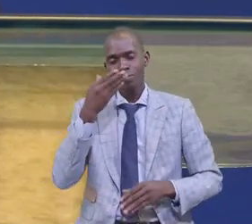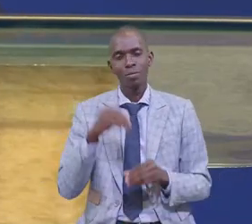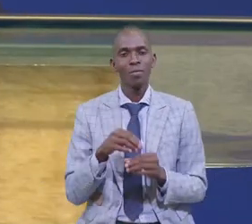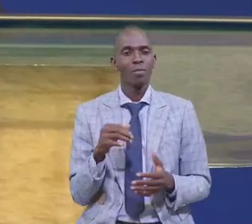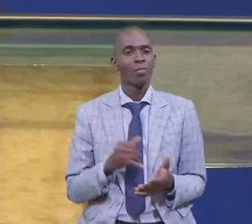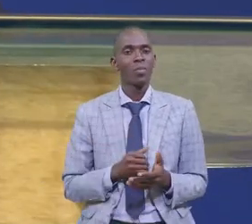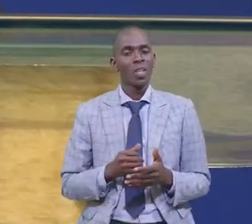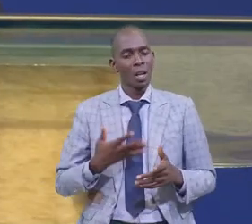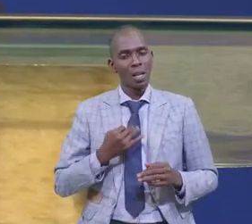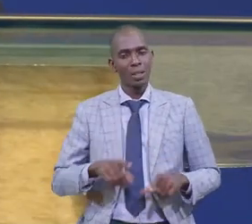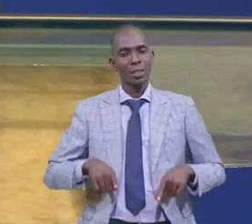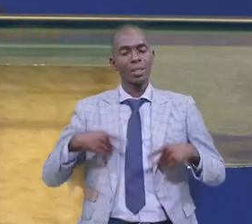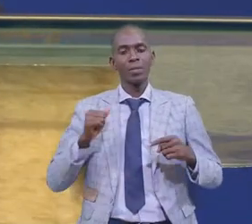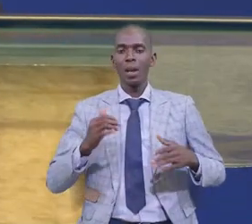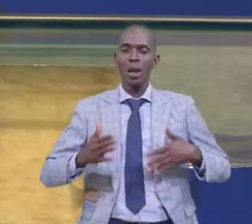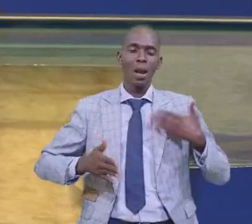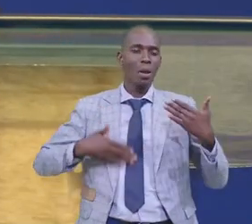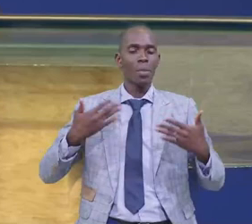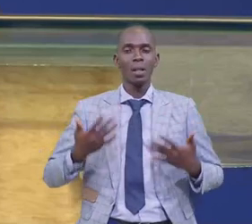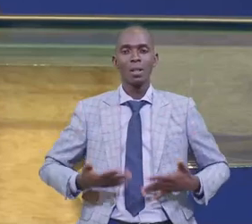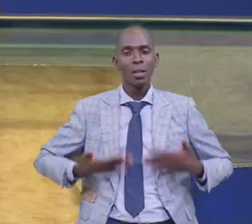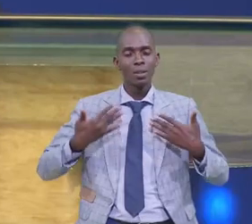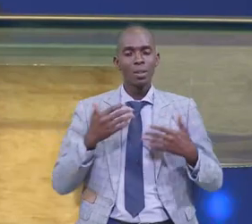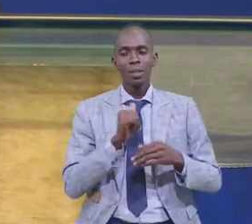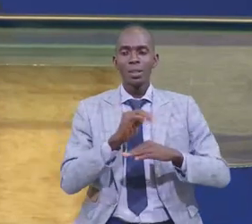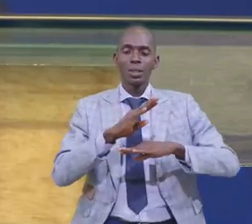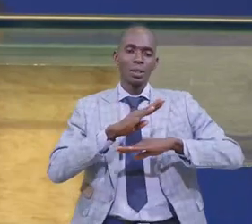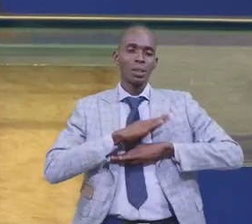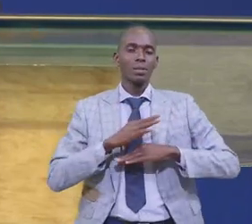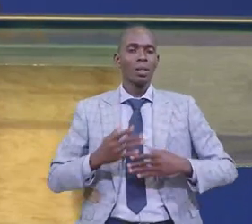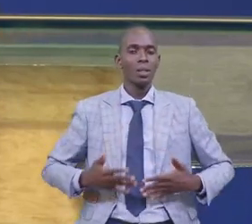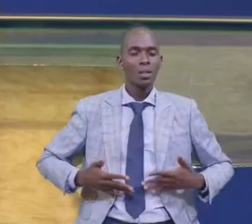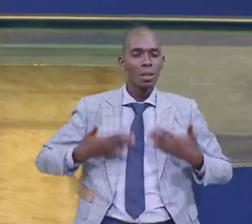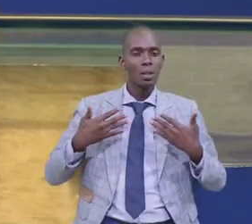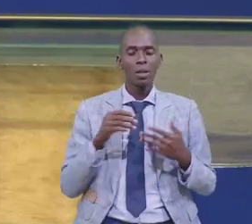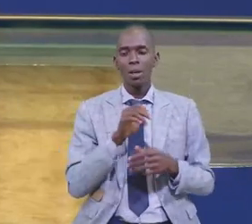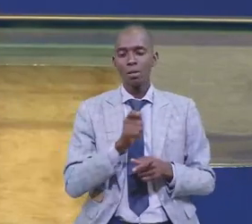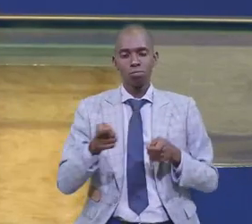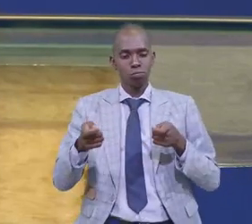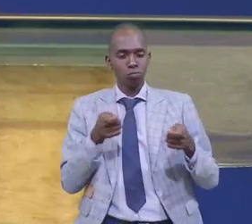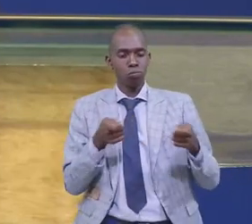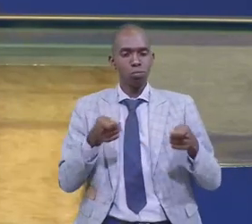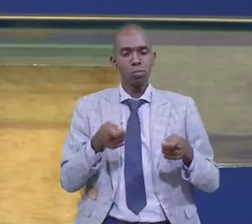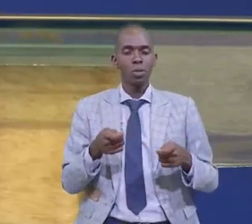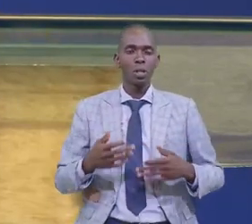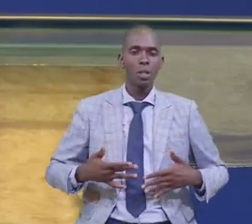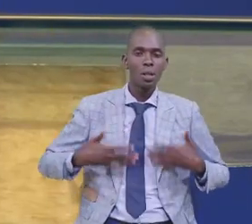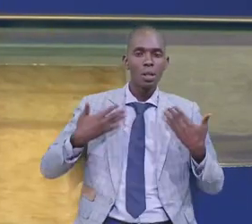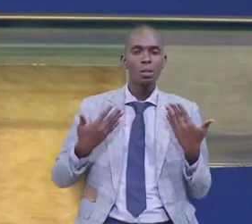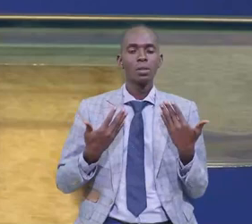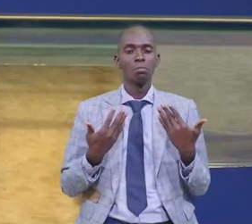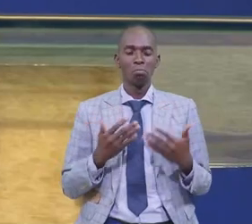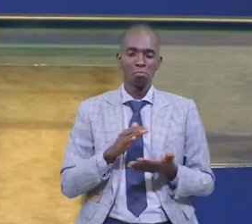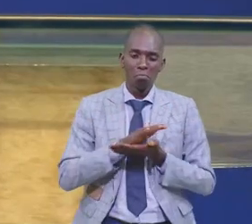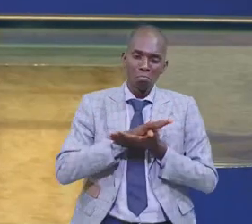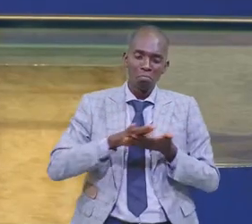Et menez une vie heureuse. Une vie satisfaisante. Une vie contrôlée.